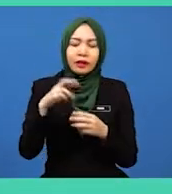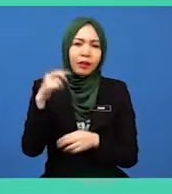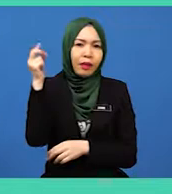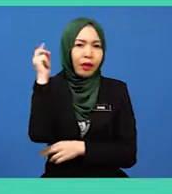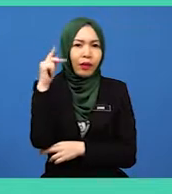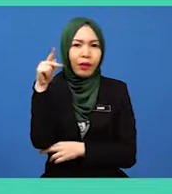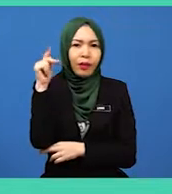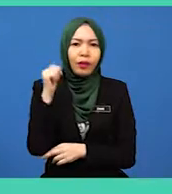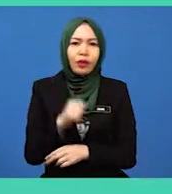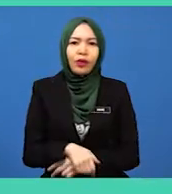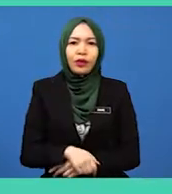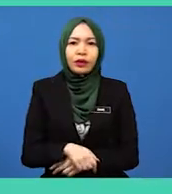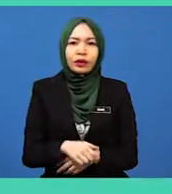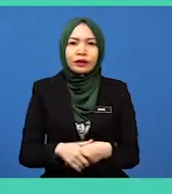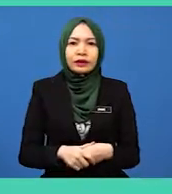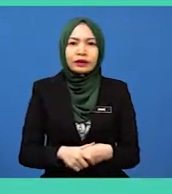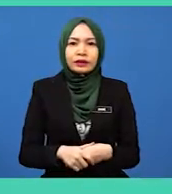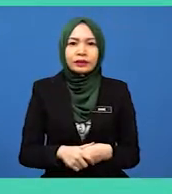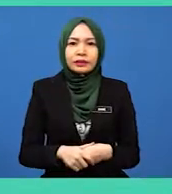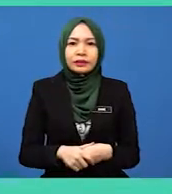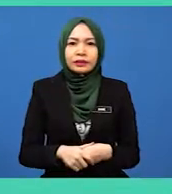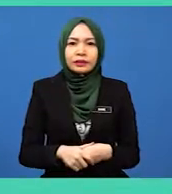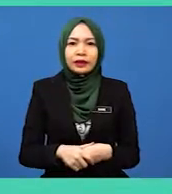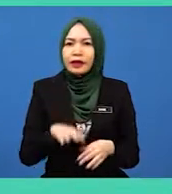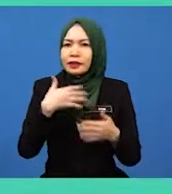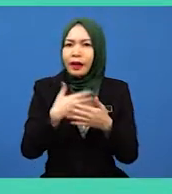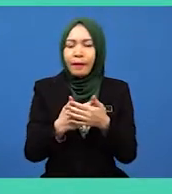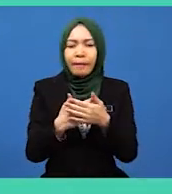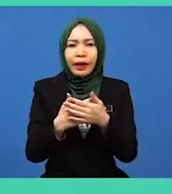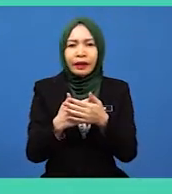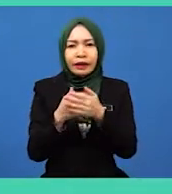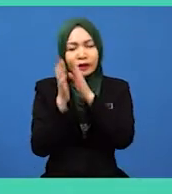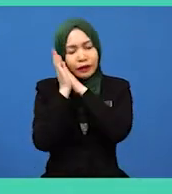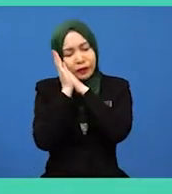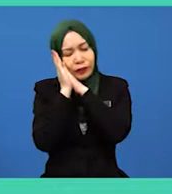rendang. Kemudian, Arnab tertidur.